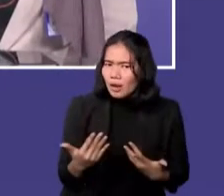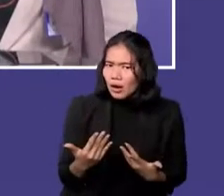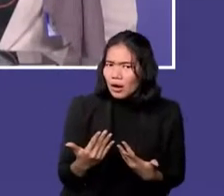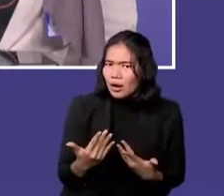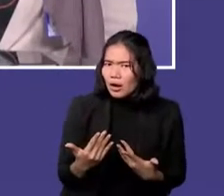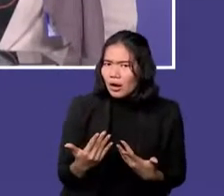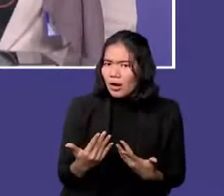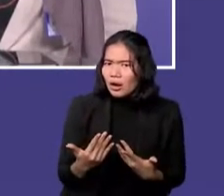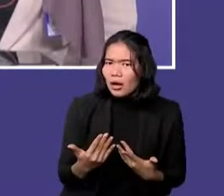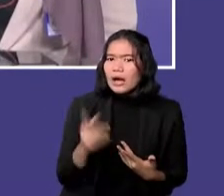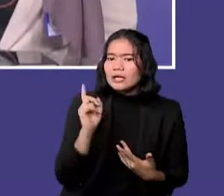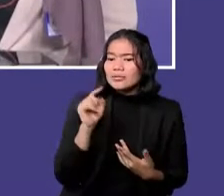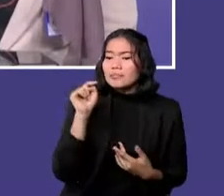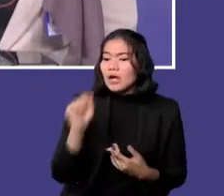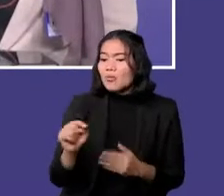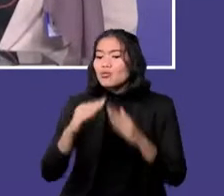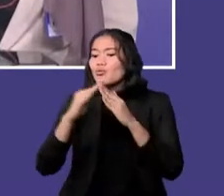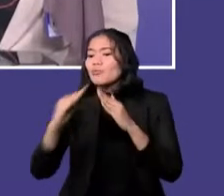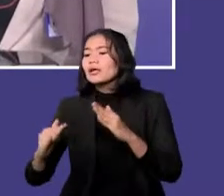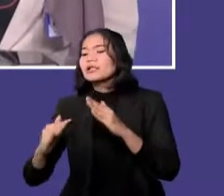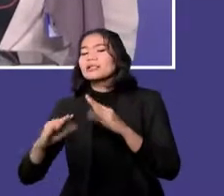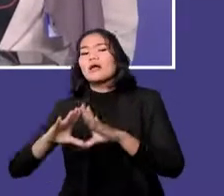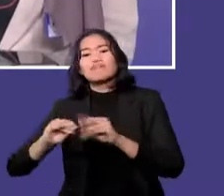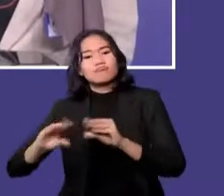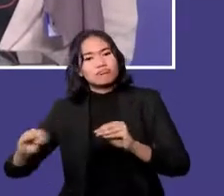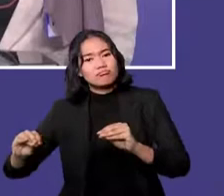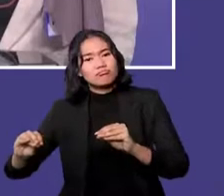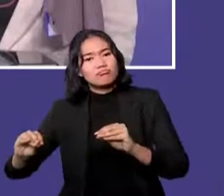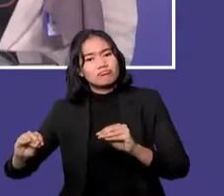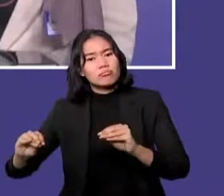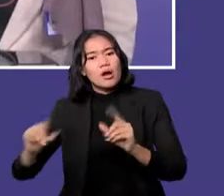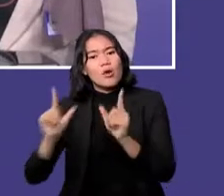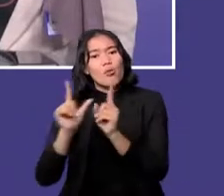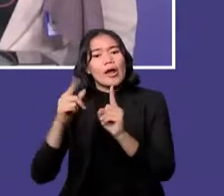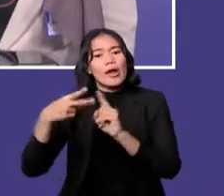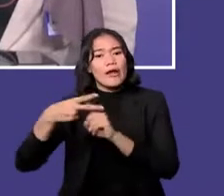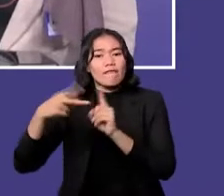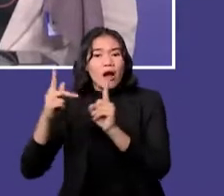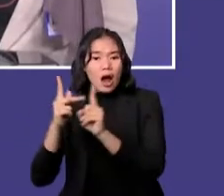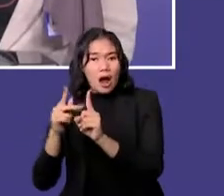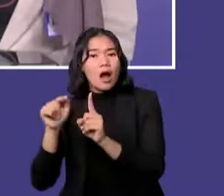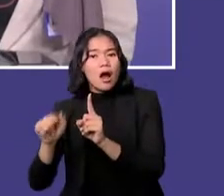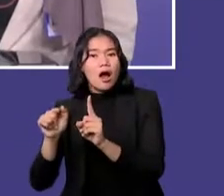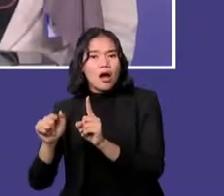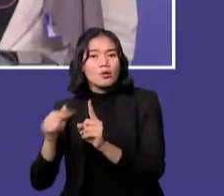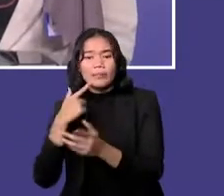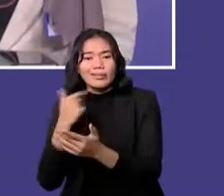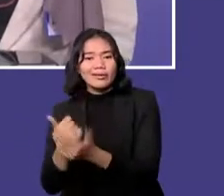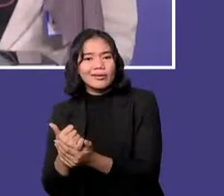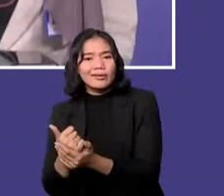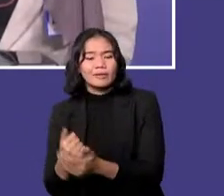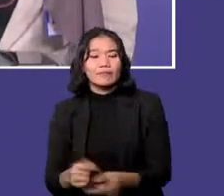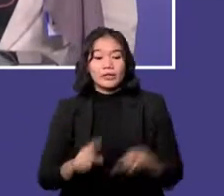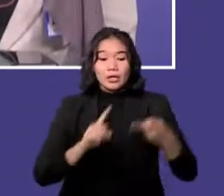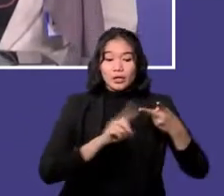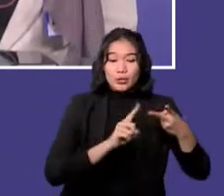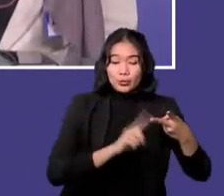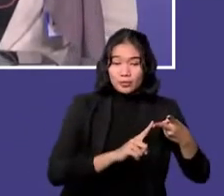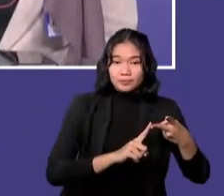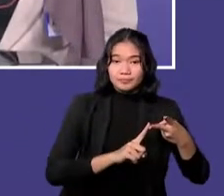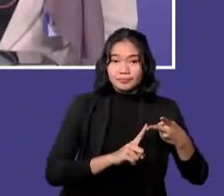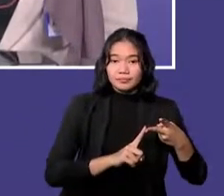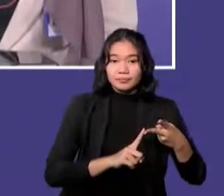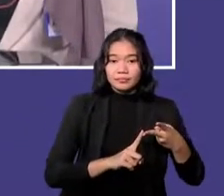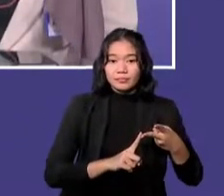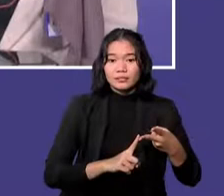Karena you work from home. Tagline work from home itu ya, itu menjadi penting. Kedua,